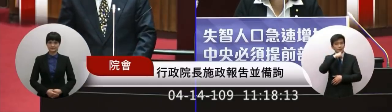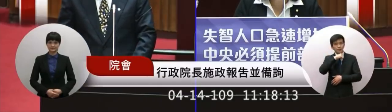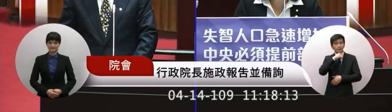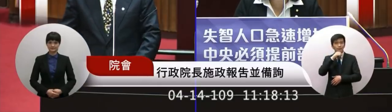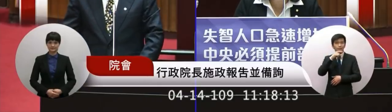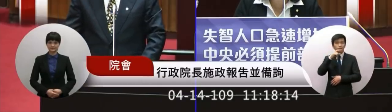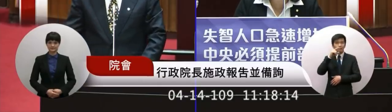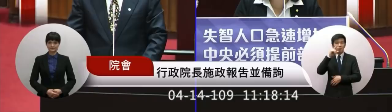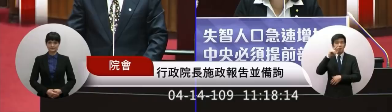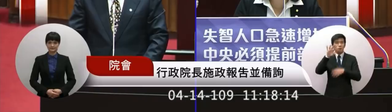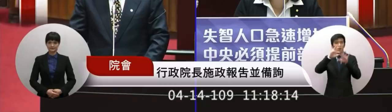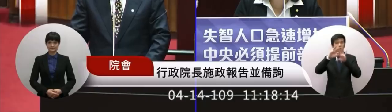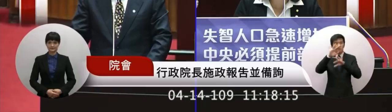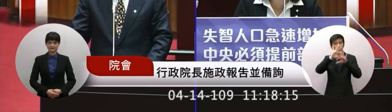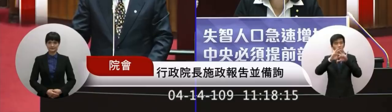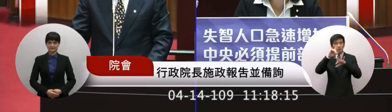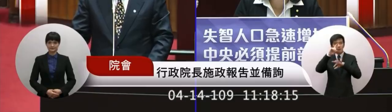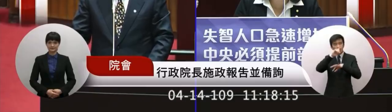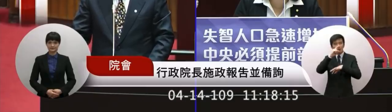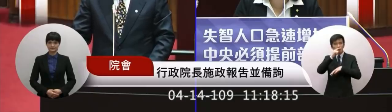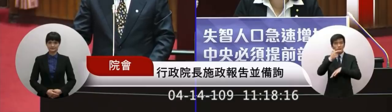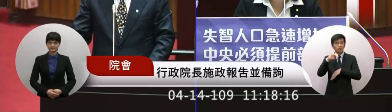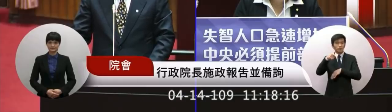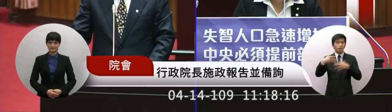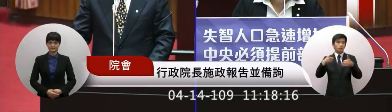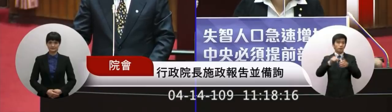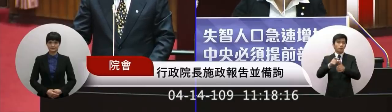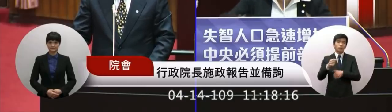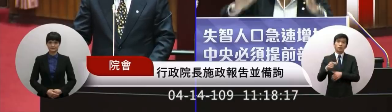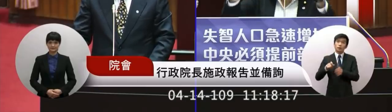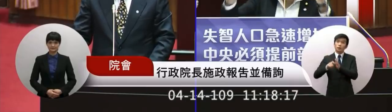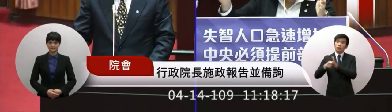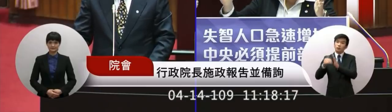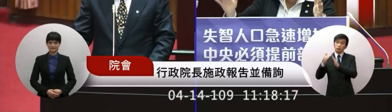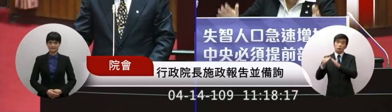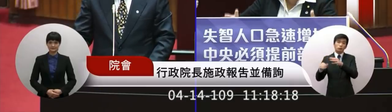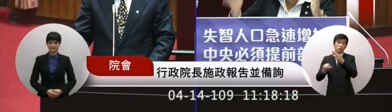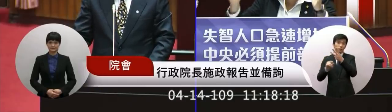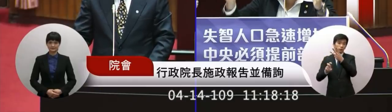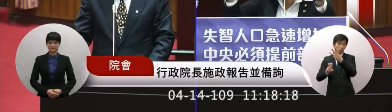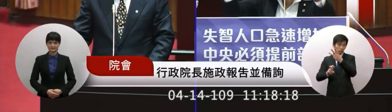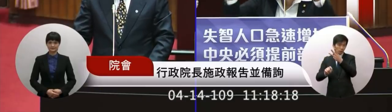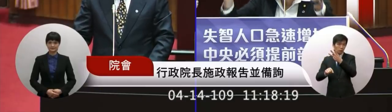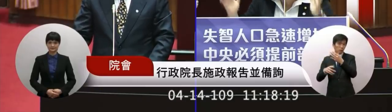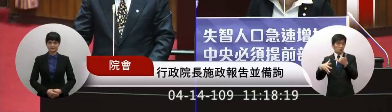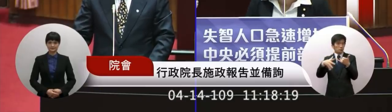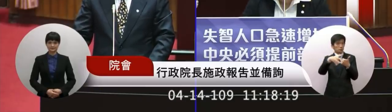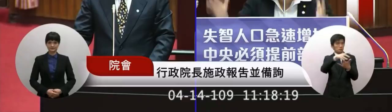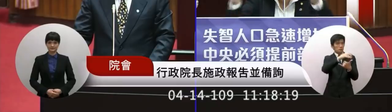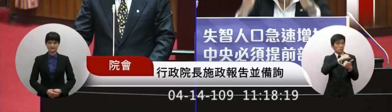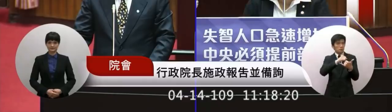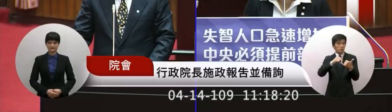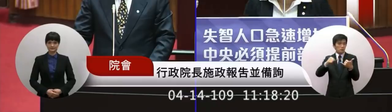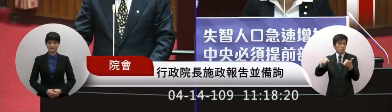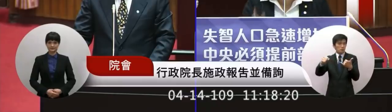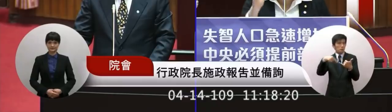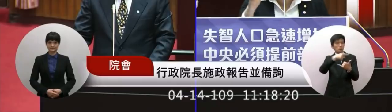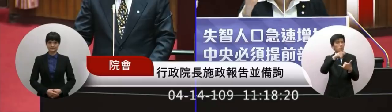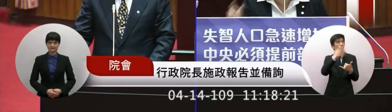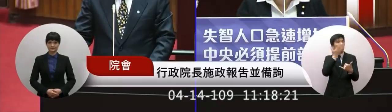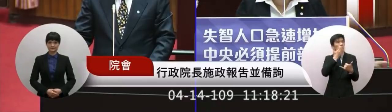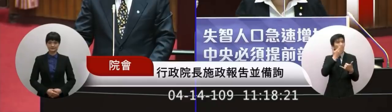因為在家裡子三月二十號是全台灣美樂的都市裡面